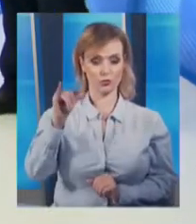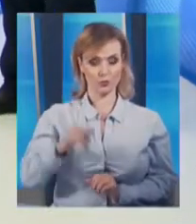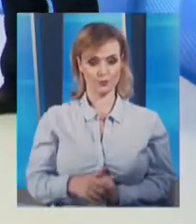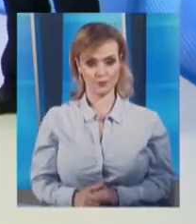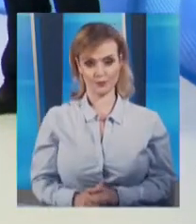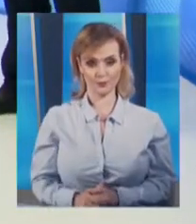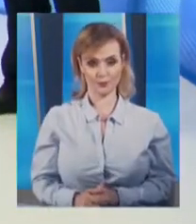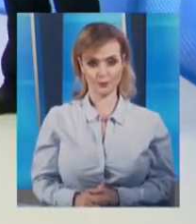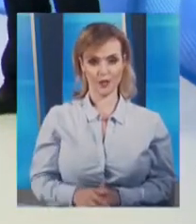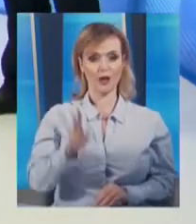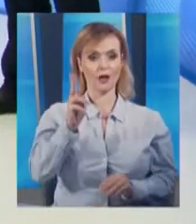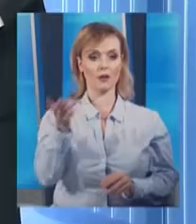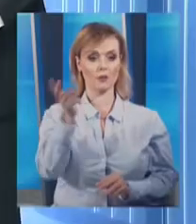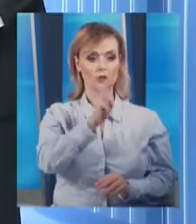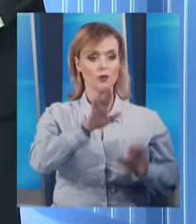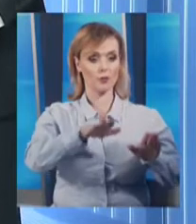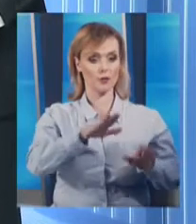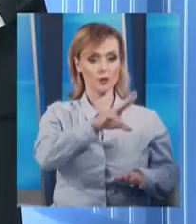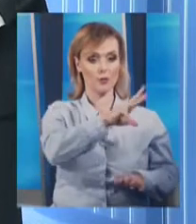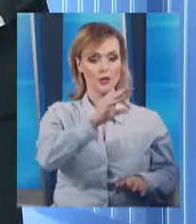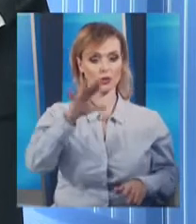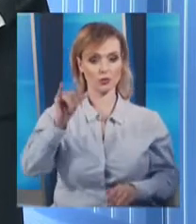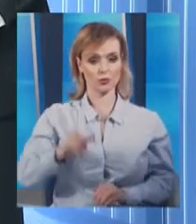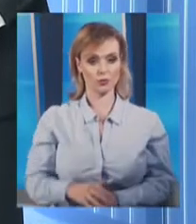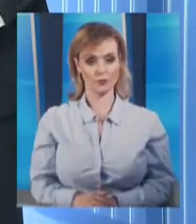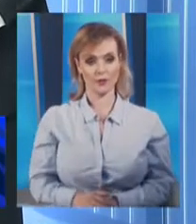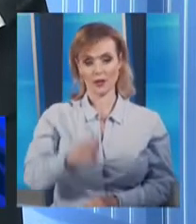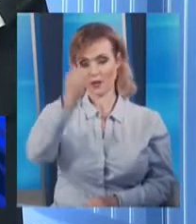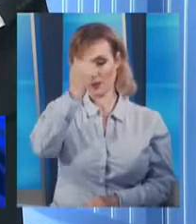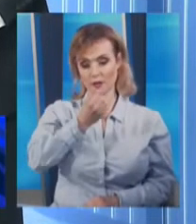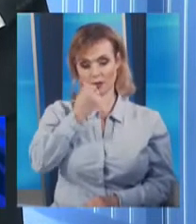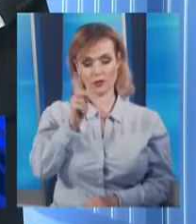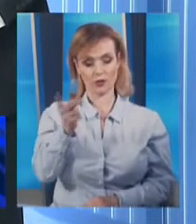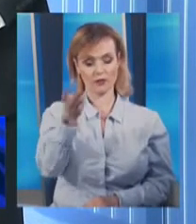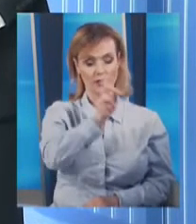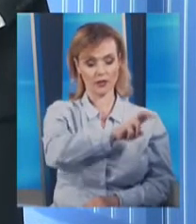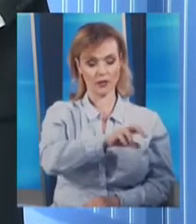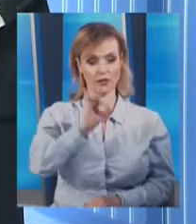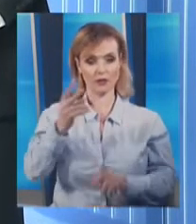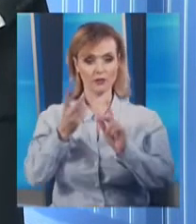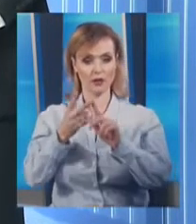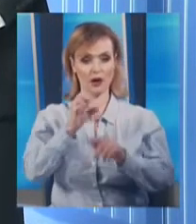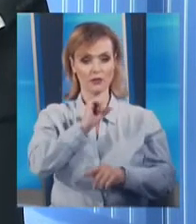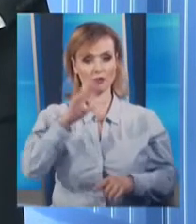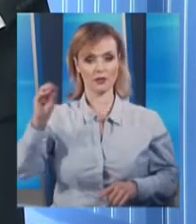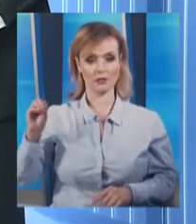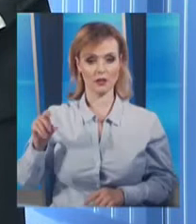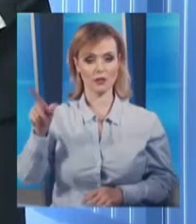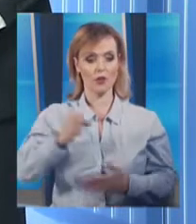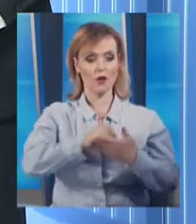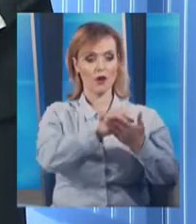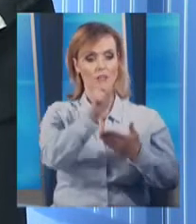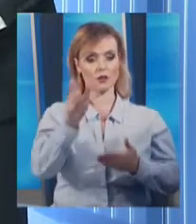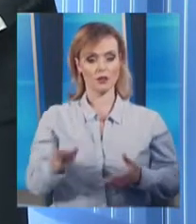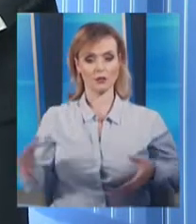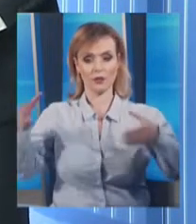reprezintă candidatul Maia Sandu, candidat PAS. Bună seara și bine ați venit. Bună seara. Și domnul Andrei Năstase, candidat Platforma DA.